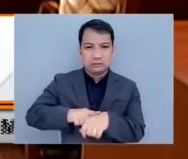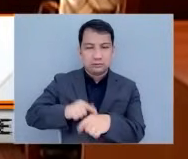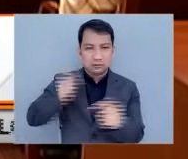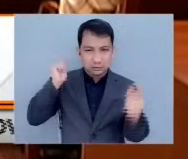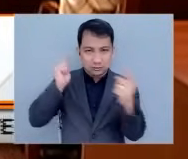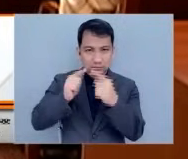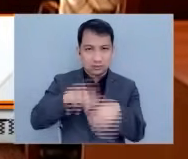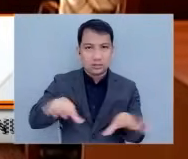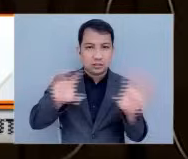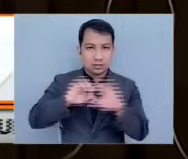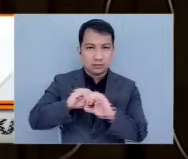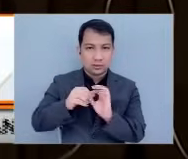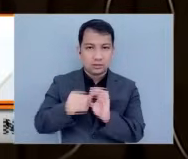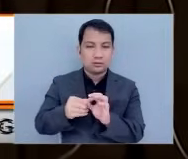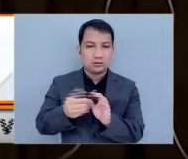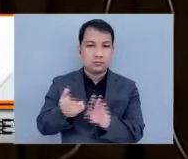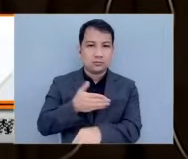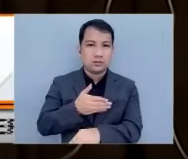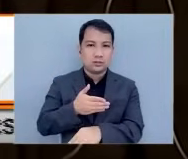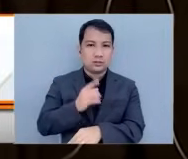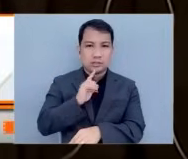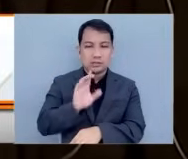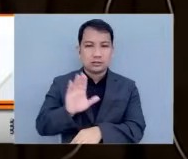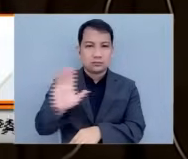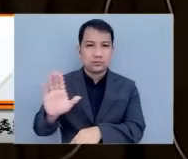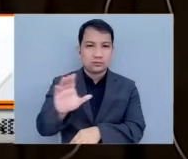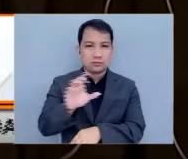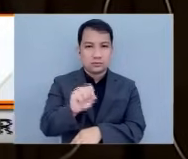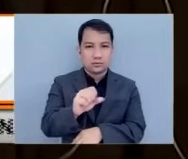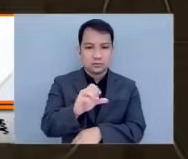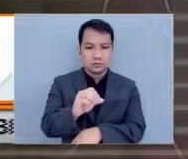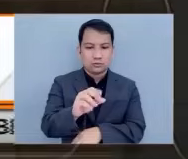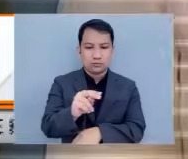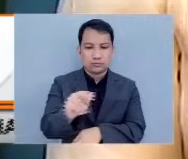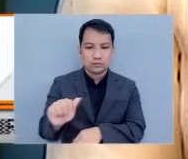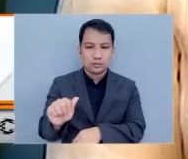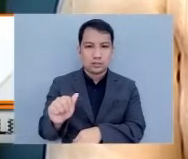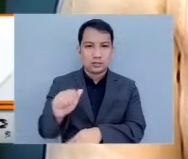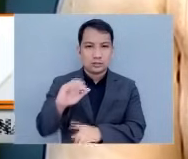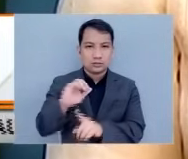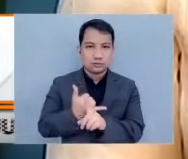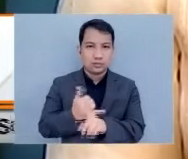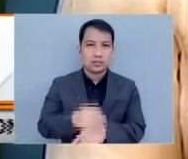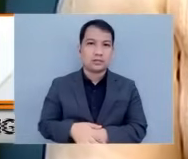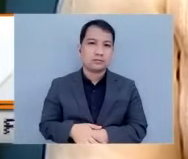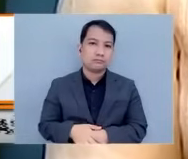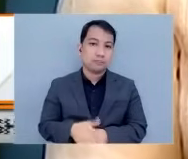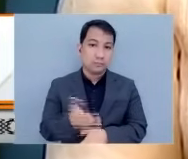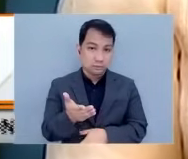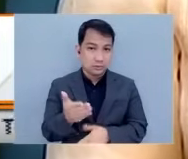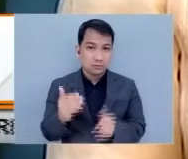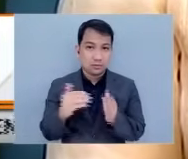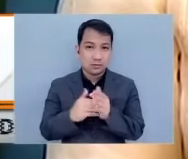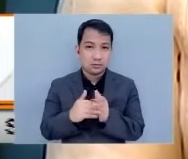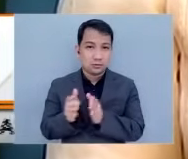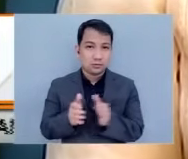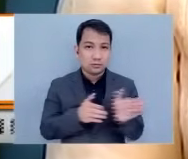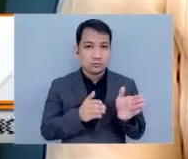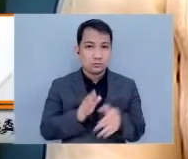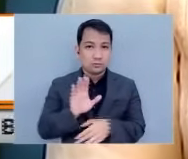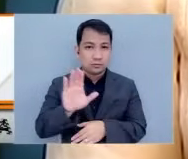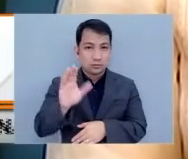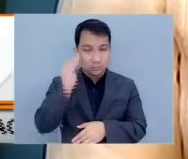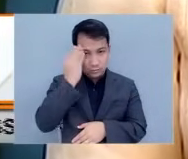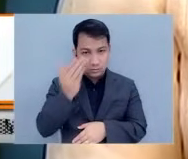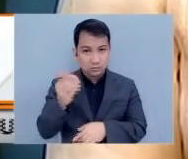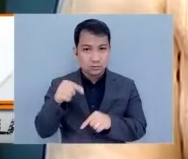ito bago ang State of the Nation address ng Pangulo sa Hulyo. Again, we are clamoring that this is not